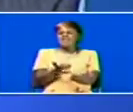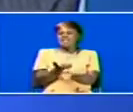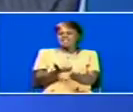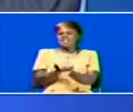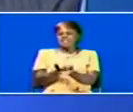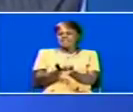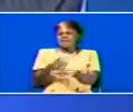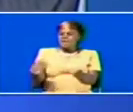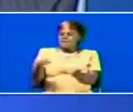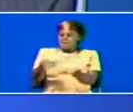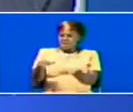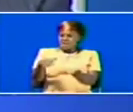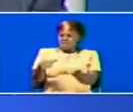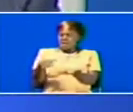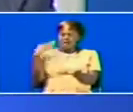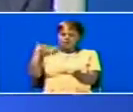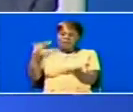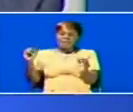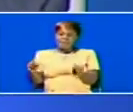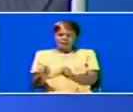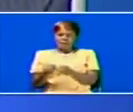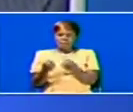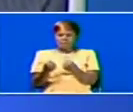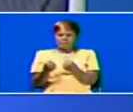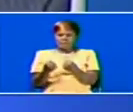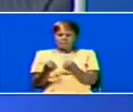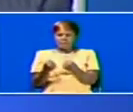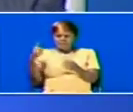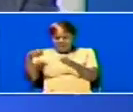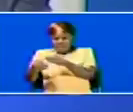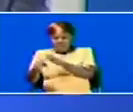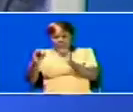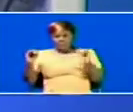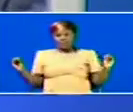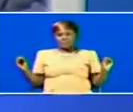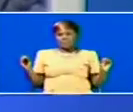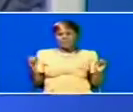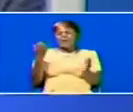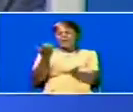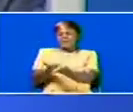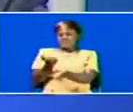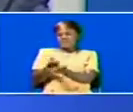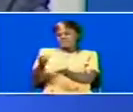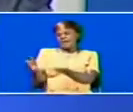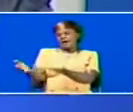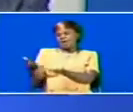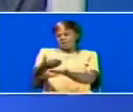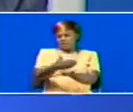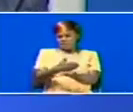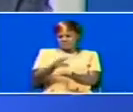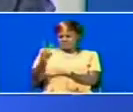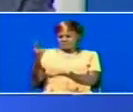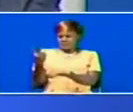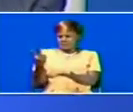Kwanza mahali ambapo jambo kama hili limefanyika, kwa mfano mtu amefaika mpigo risasi, mahali ambapo lazima ushahidi uweze kuchukuliwa.